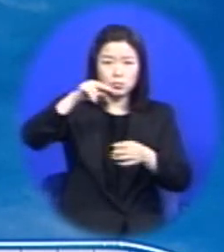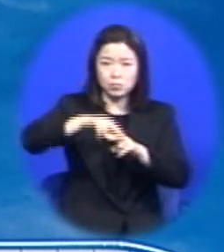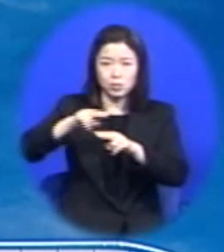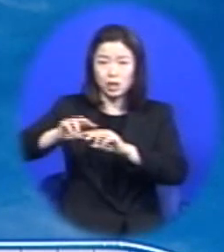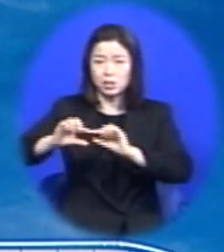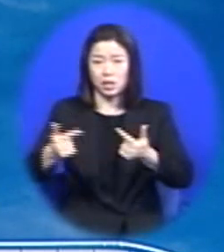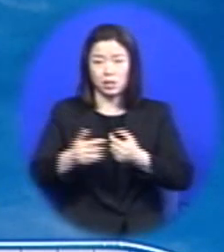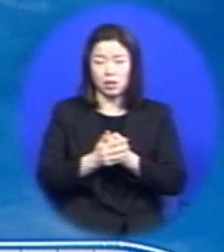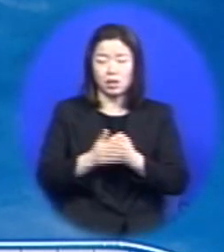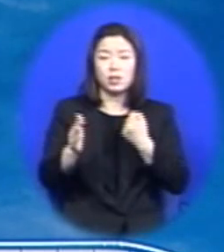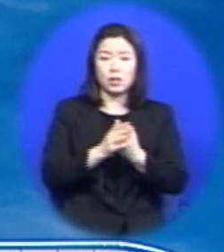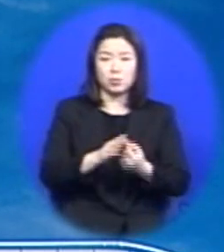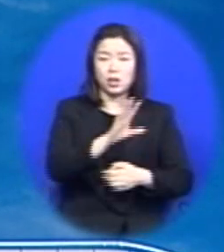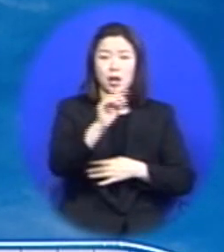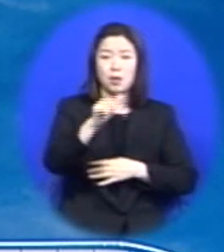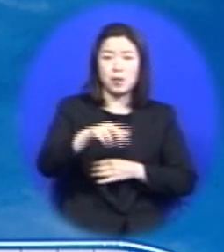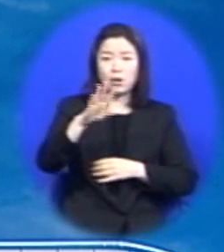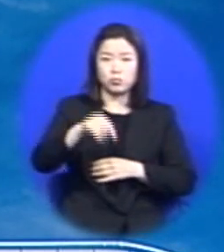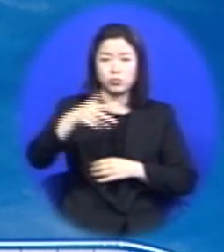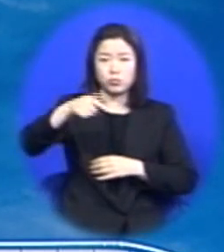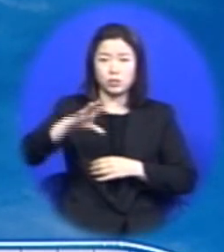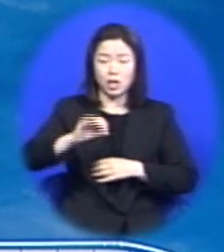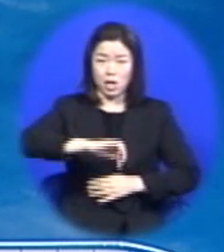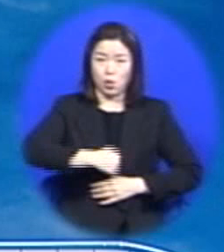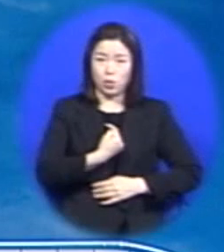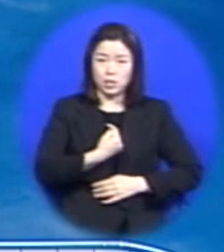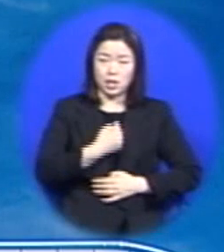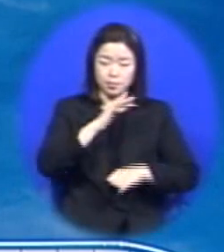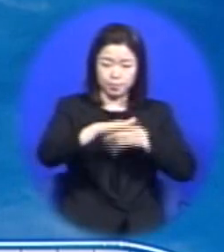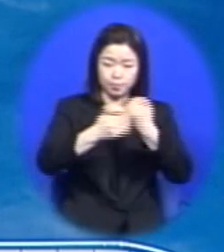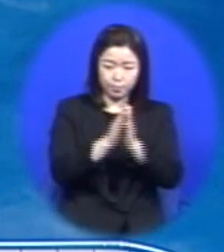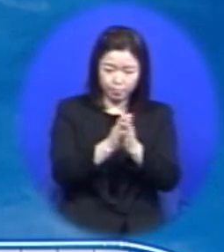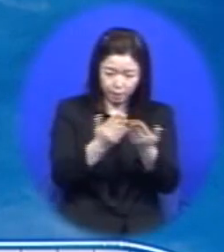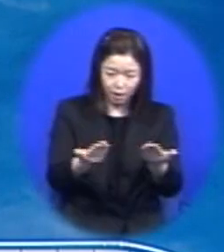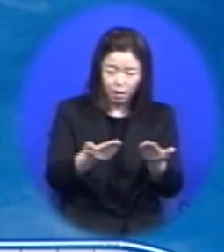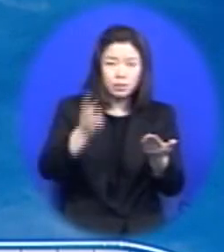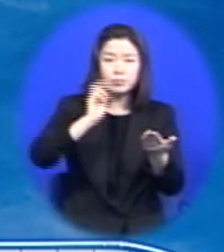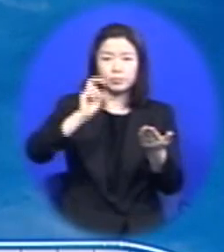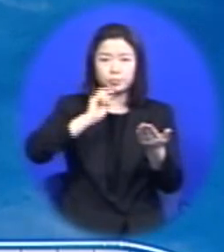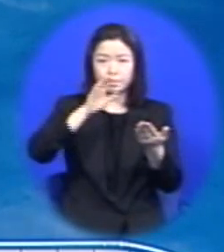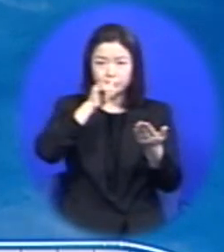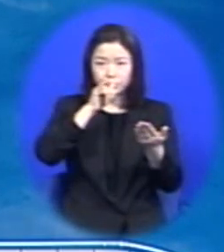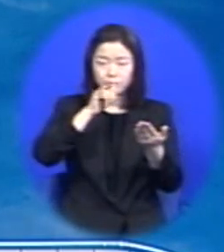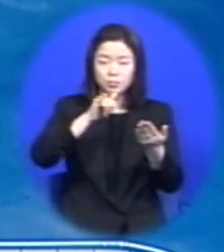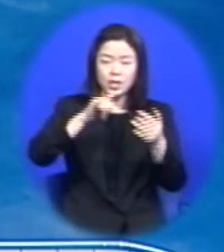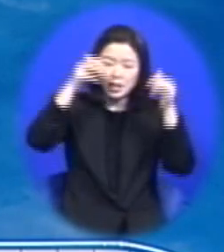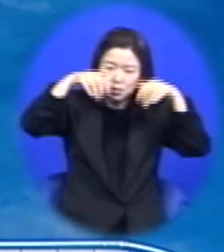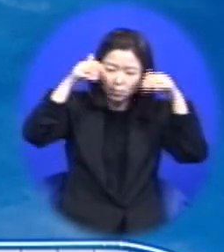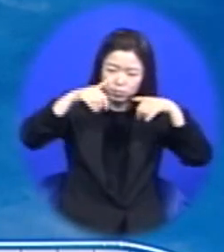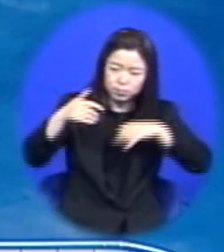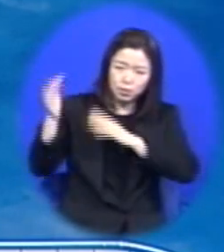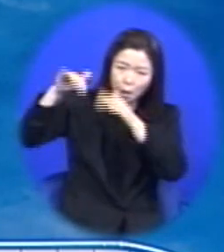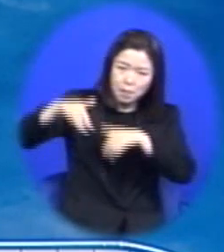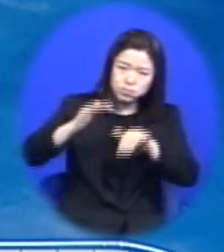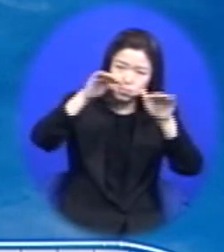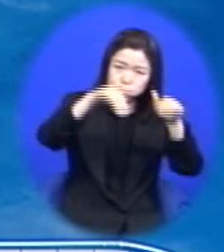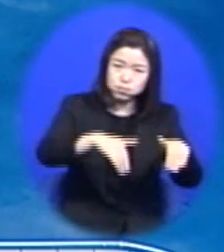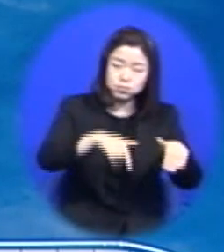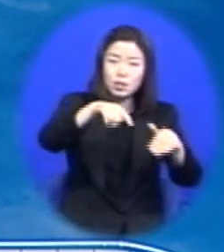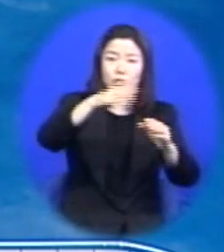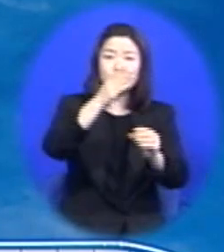백부장 선교사는 혼자서 찬송가를 펼쳐서 불렀습니다. 그 비바람이 치고 파도가 치는데